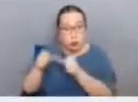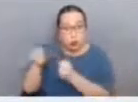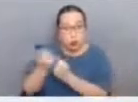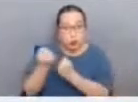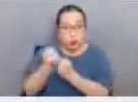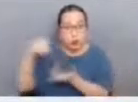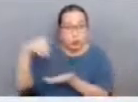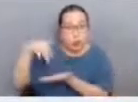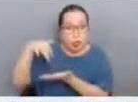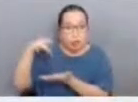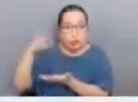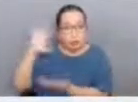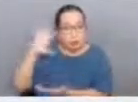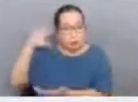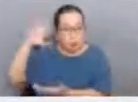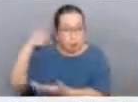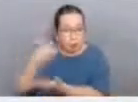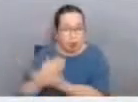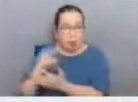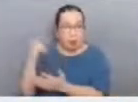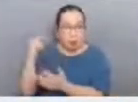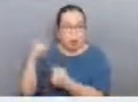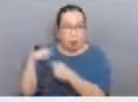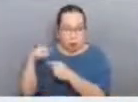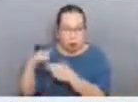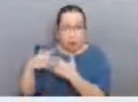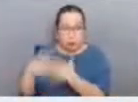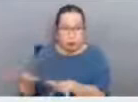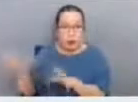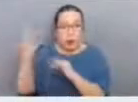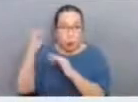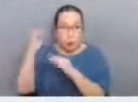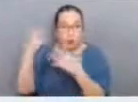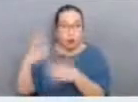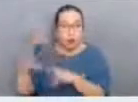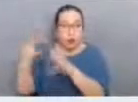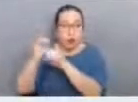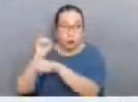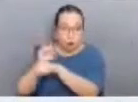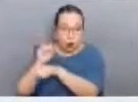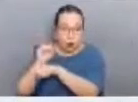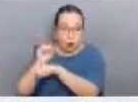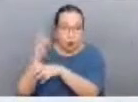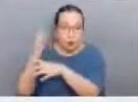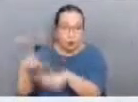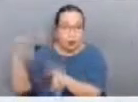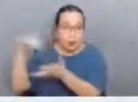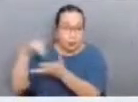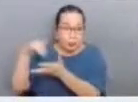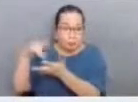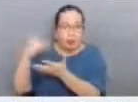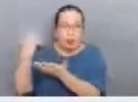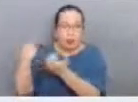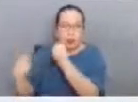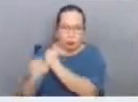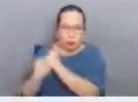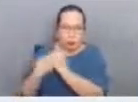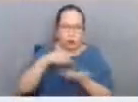and December during the Christmas season para masaya lahat ng miyembro ng GSIS.